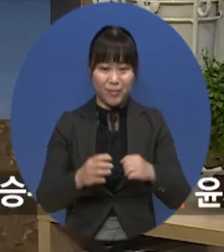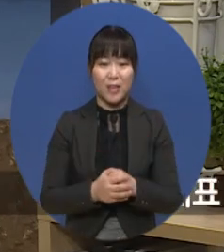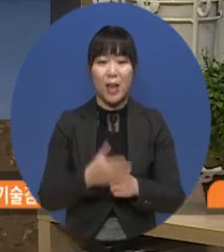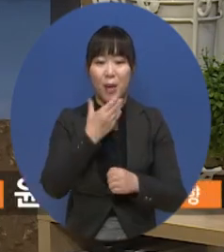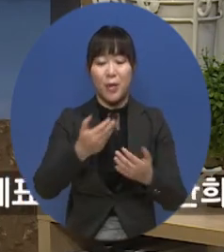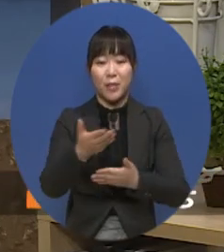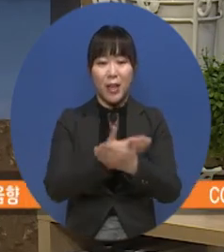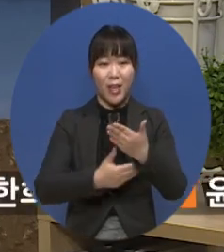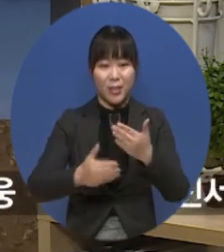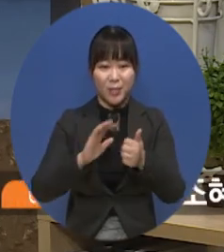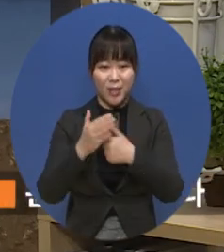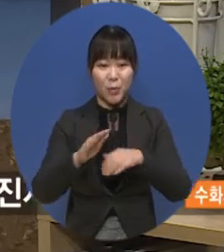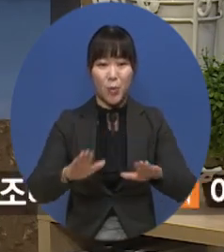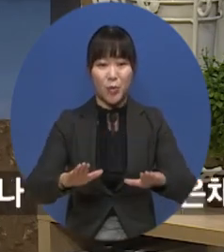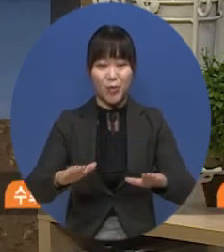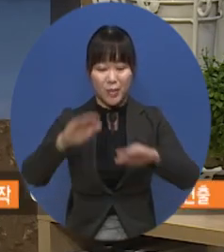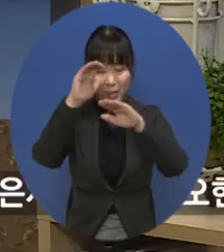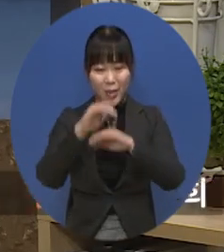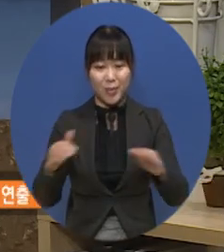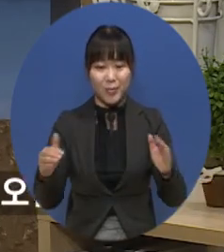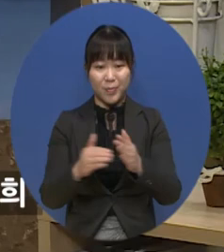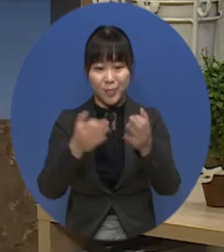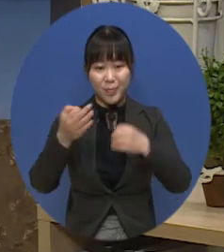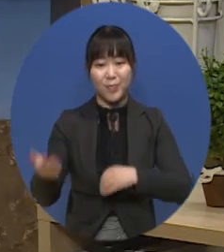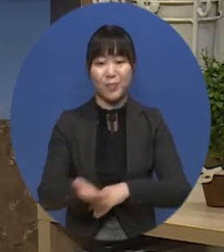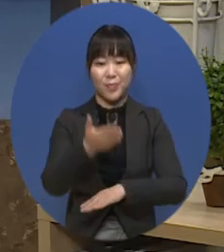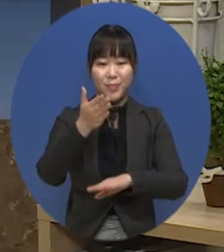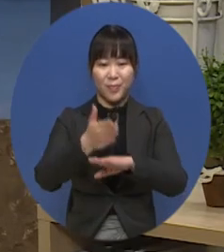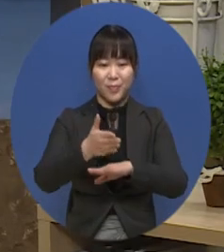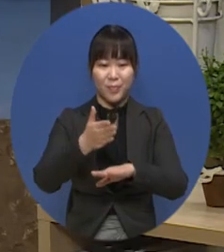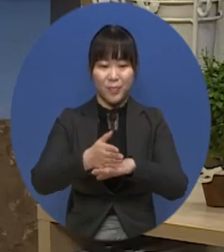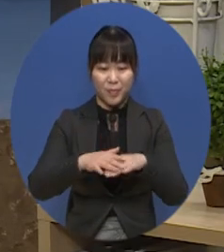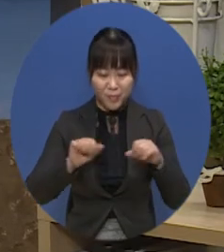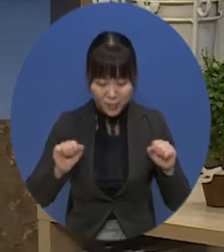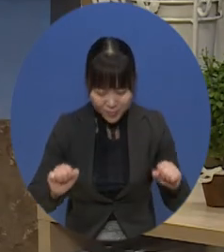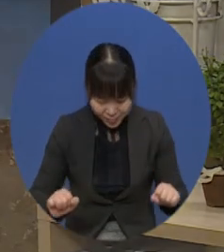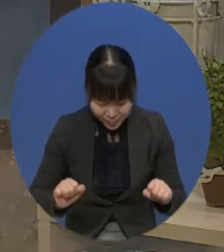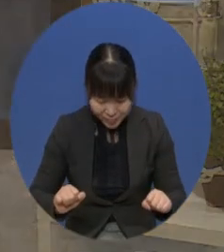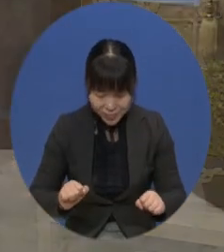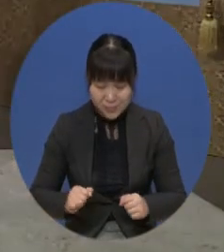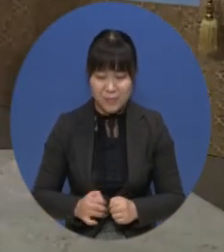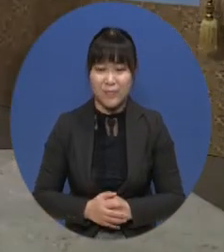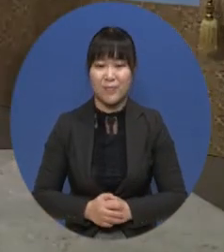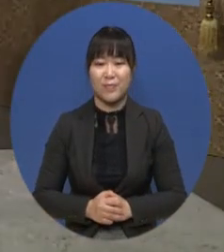행복 나눔 지킴이 오늘은 여기까지입니다. 시청해주신 여러분, 고맙습니다.